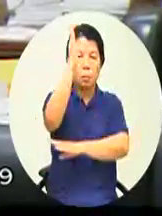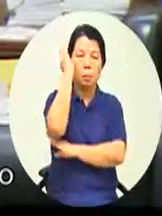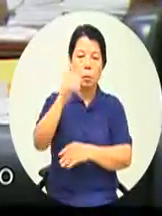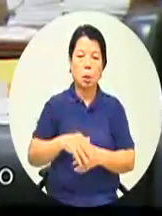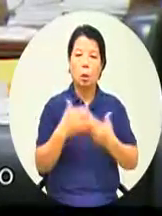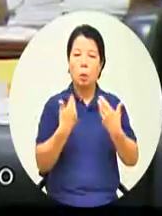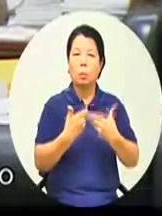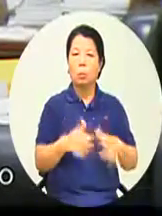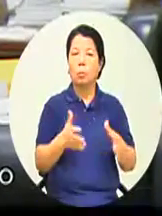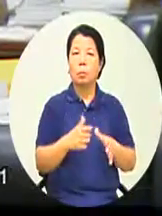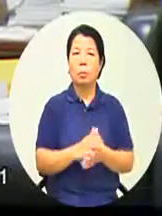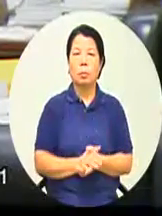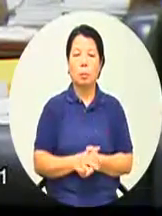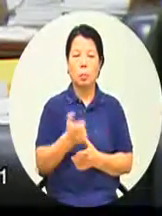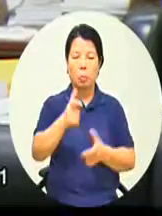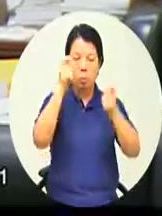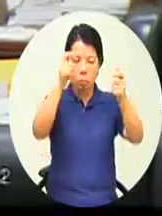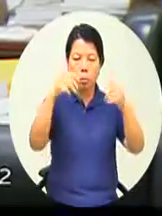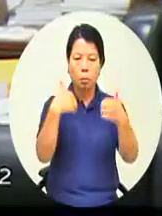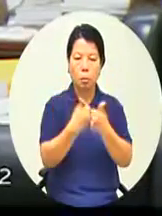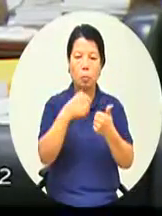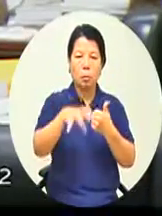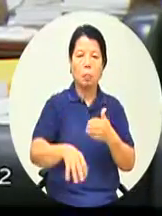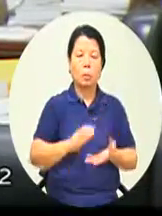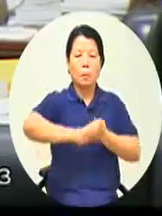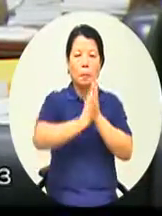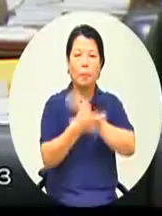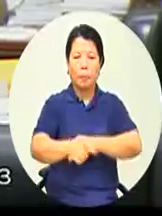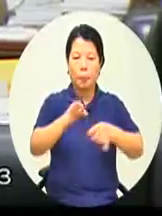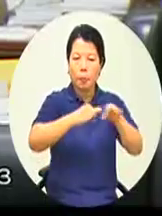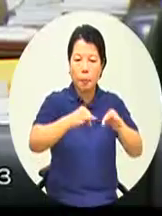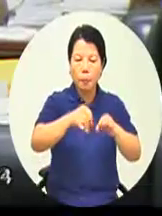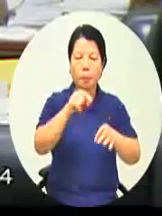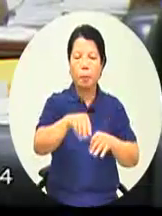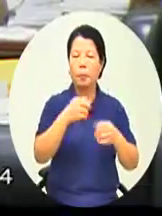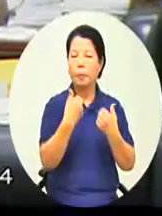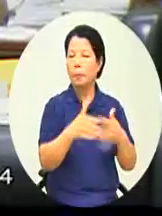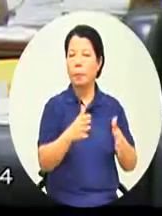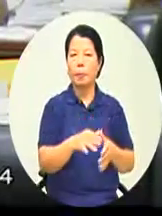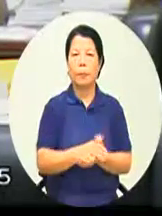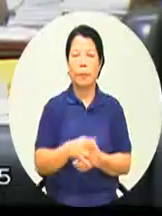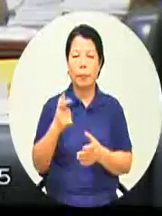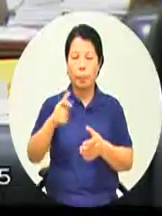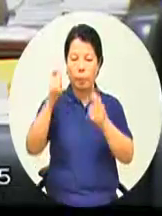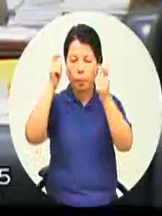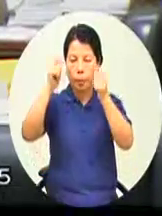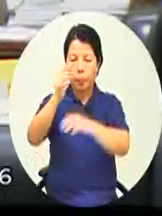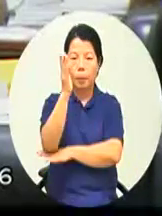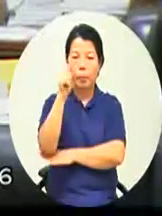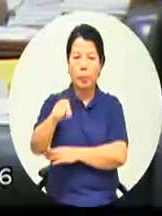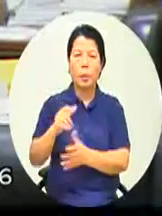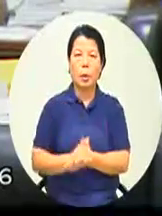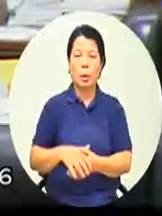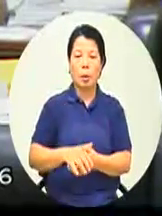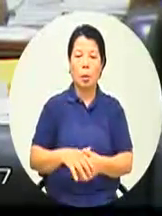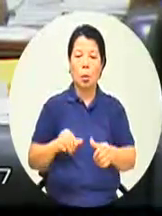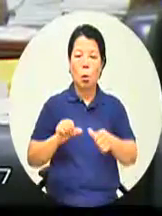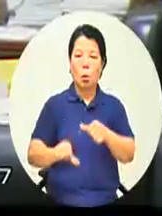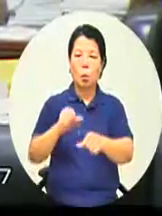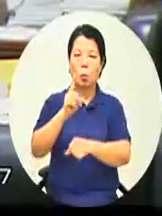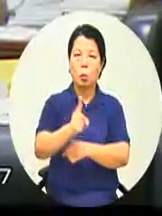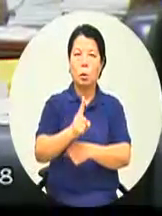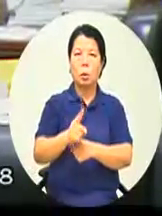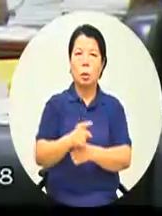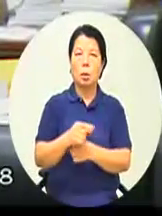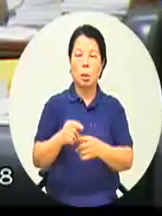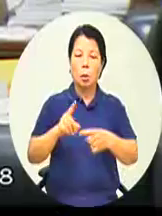要把高雄市议会变为是商业区。哦，那高雄市政府还有五分之一的土地，国有财产署五